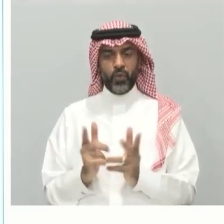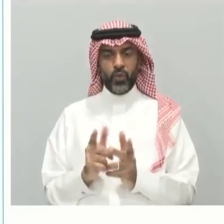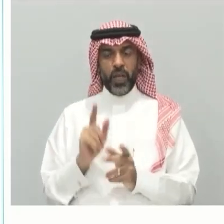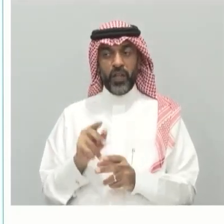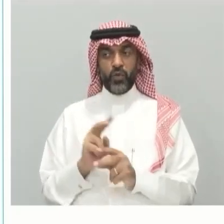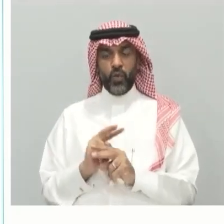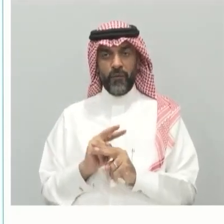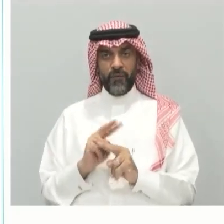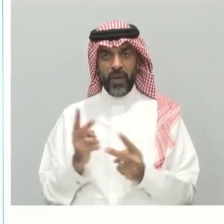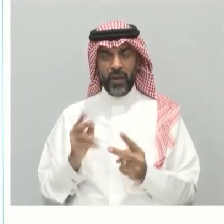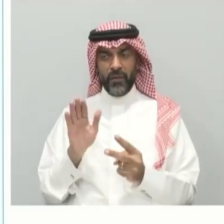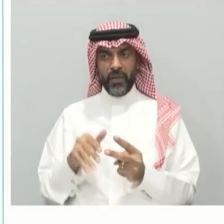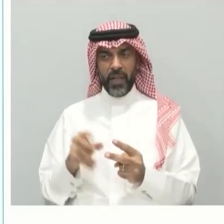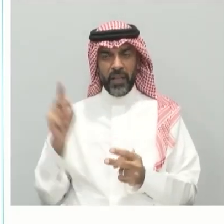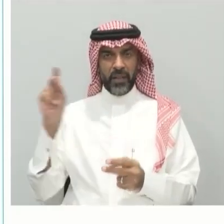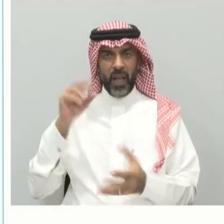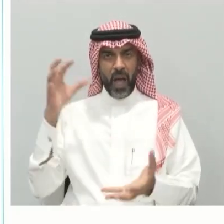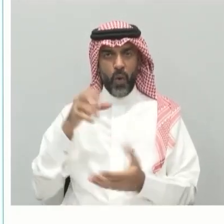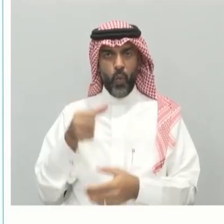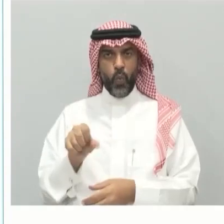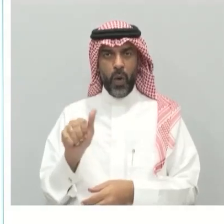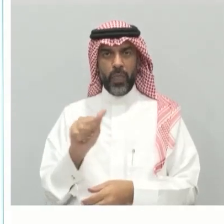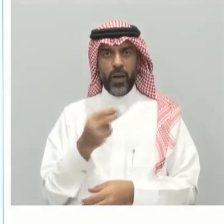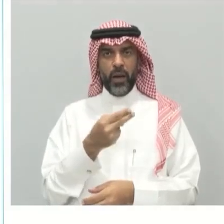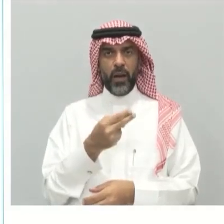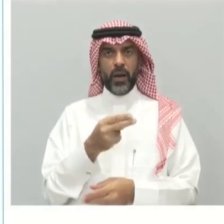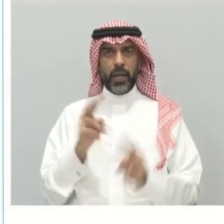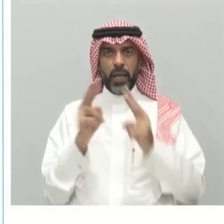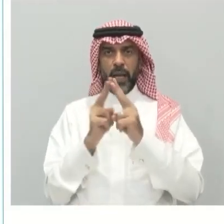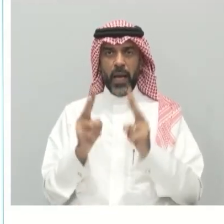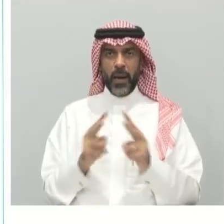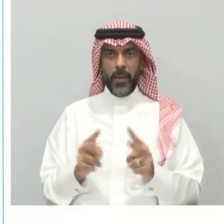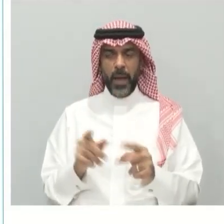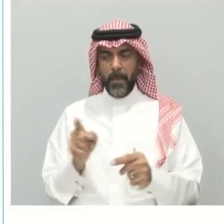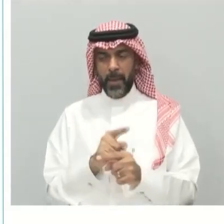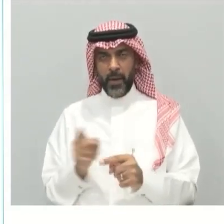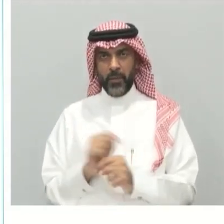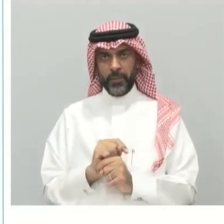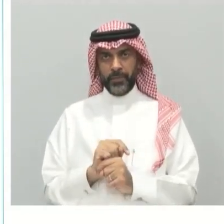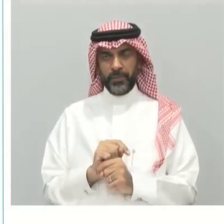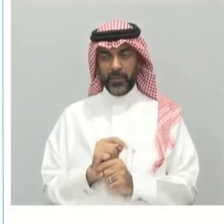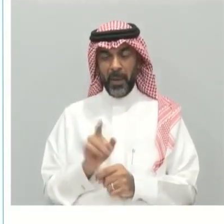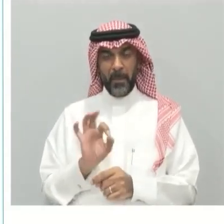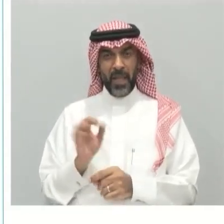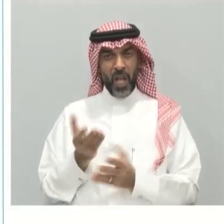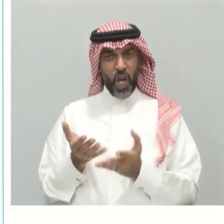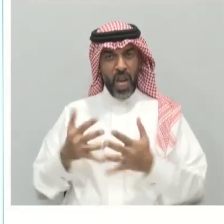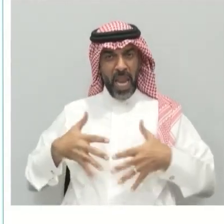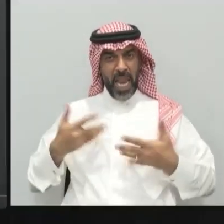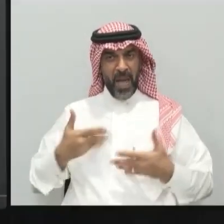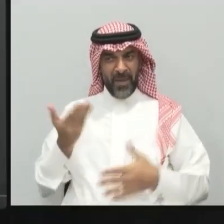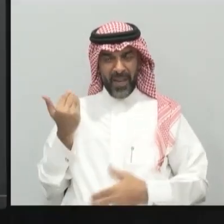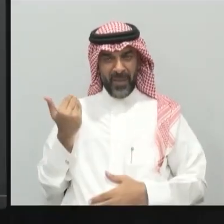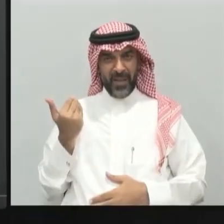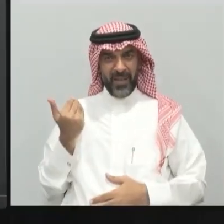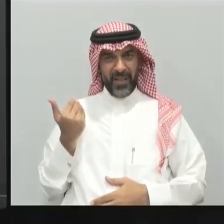فرق في طاقه الوضع الكهربائي بينهما كيف اللعبه اللي قبل شوي يا شباب هل اذا